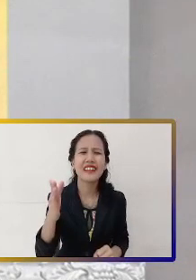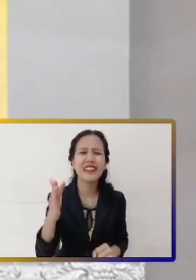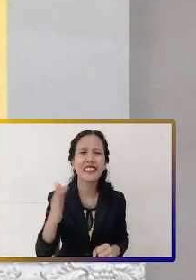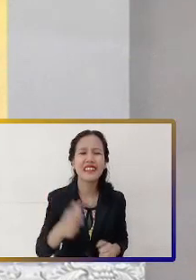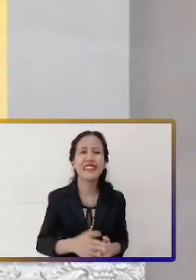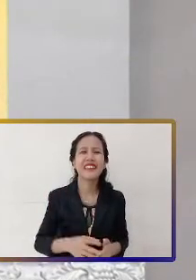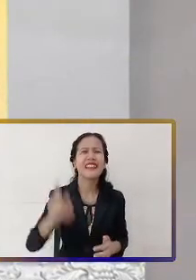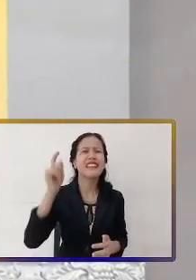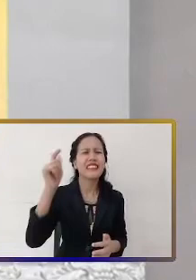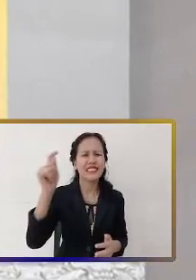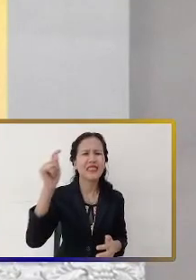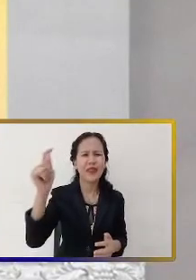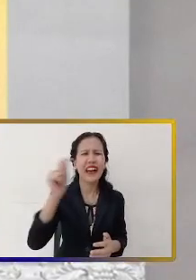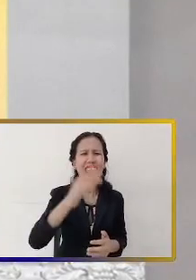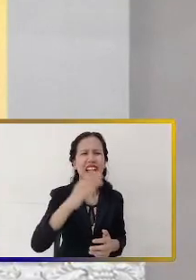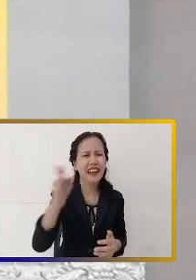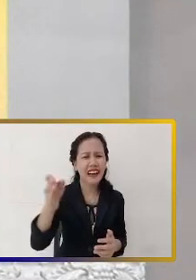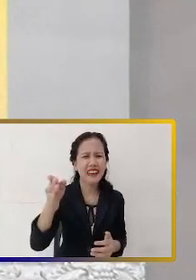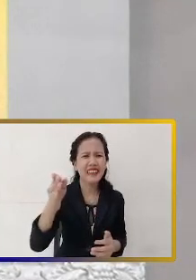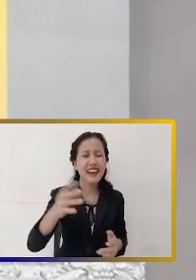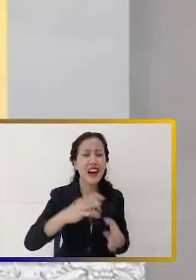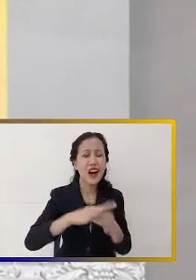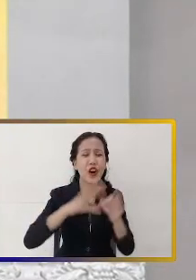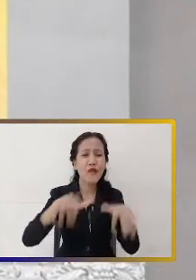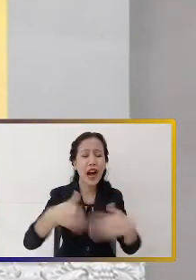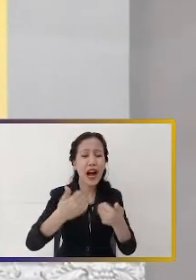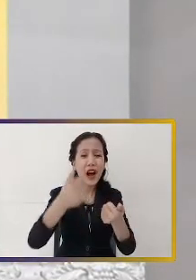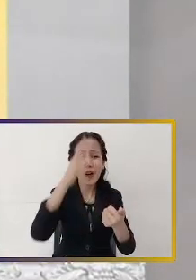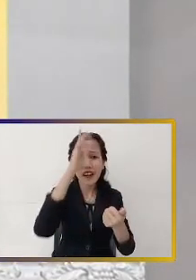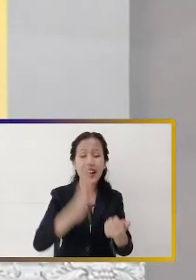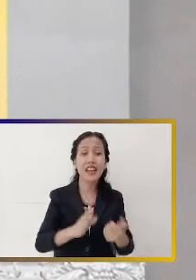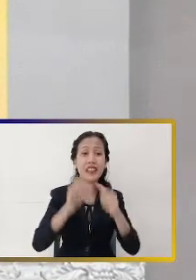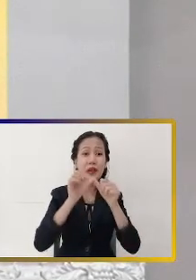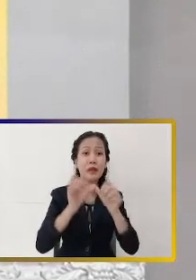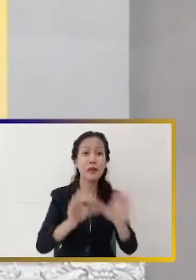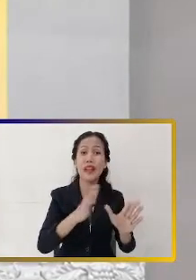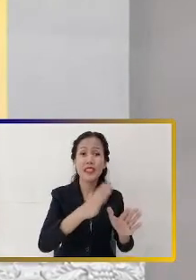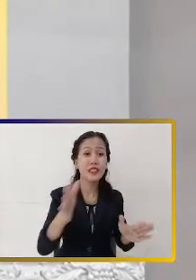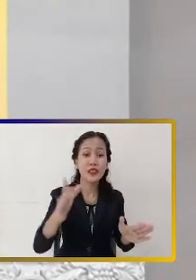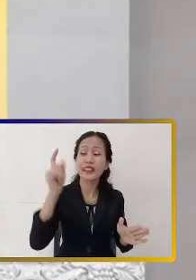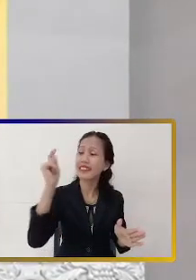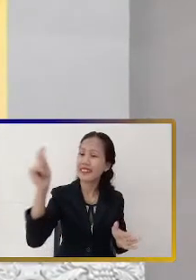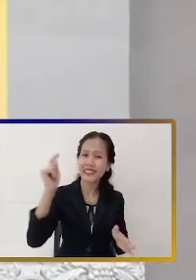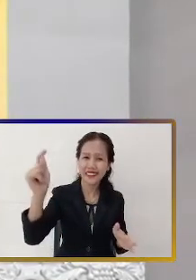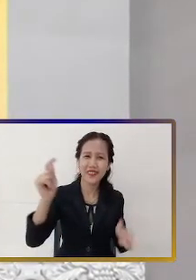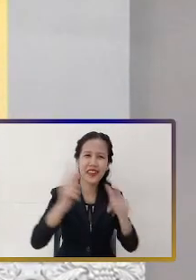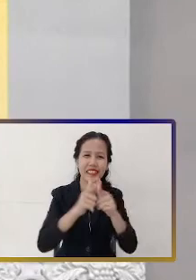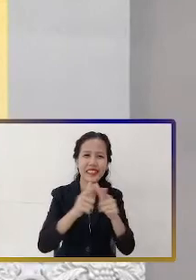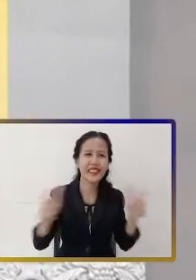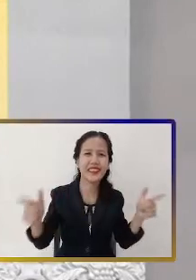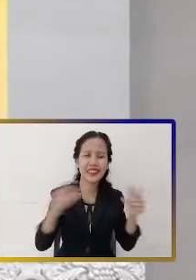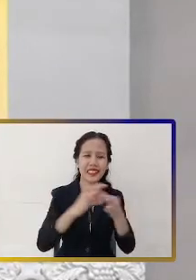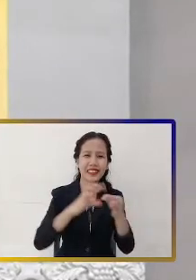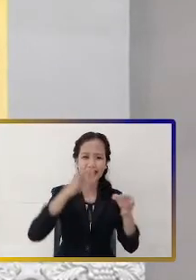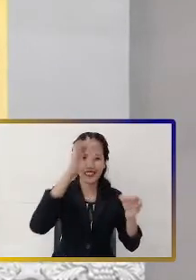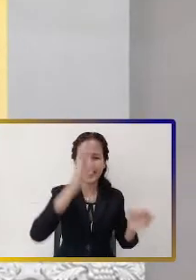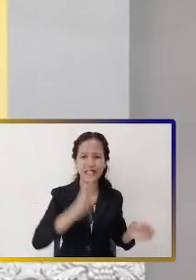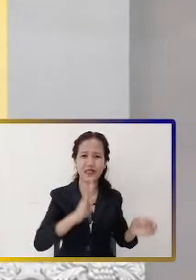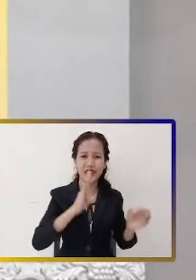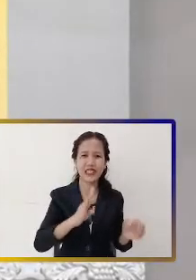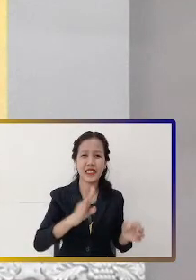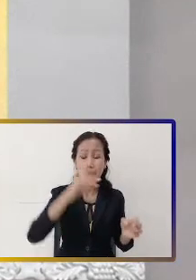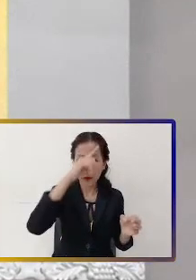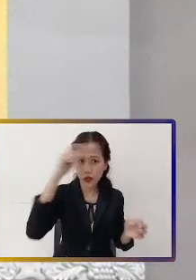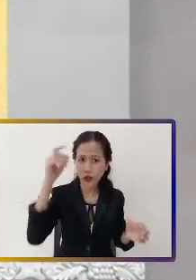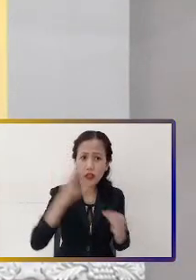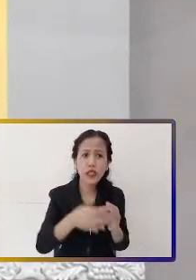You testify. I said, you testify the greatness of God. You know why? Because once you seek